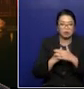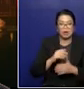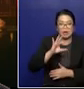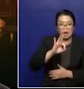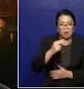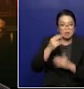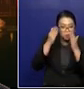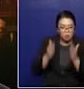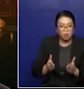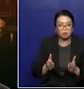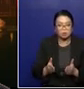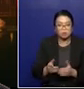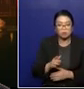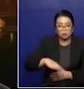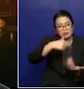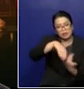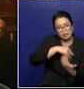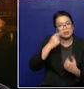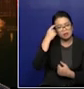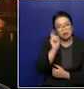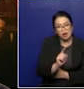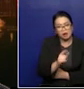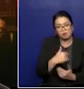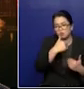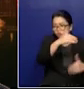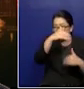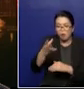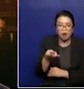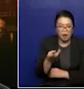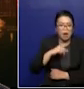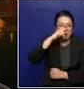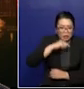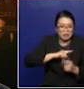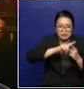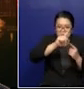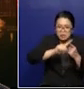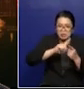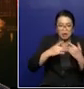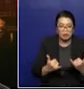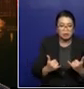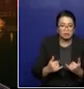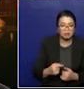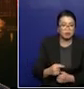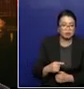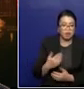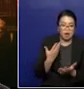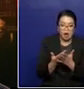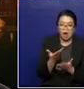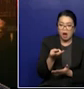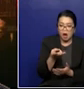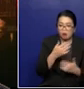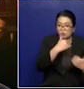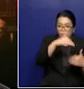นท่านว่าน่ากลัวไหมฮะแต่ทรงออกข้าวไทยเป็นที่1ตลอดฮะนี่ต่ำที่สุดในรอบ